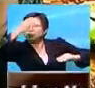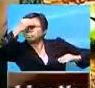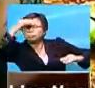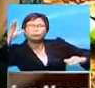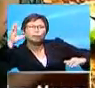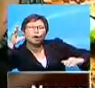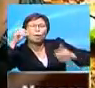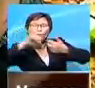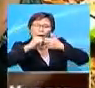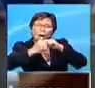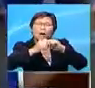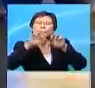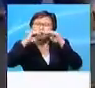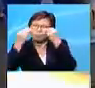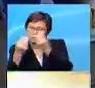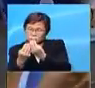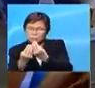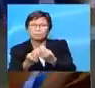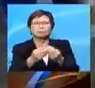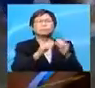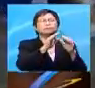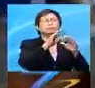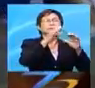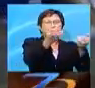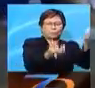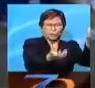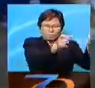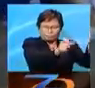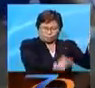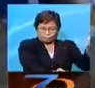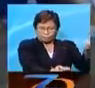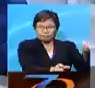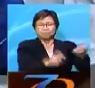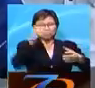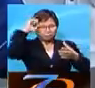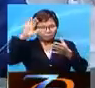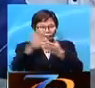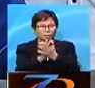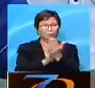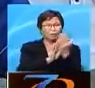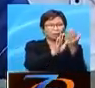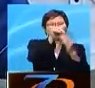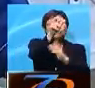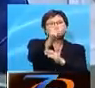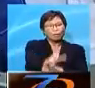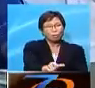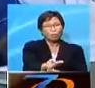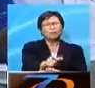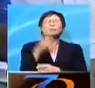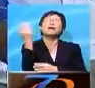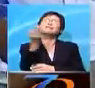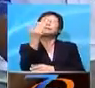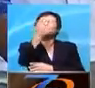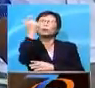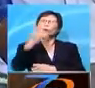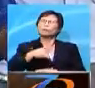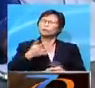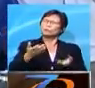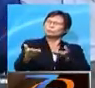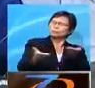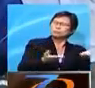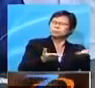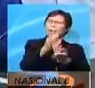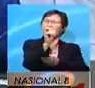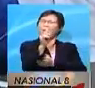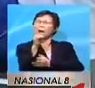dihadapi masyarakat calon BN Budiman tampak yakin berhadap dengan pengundi yang bukan asing baginya kerana telah sedia berkhidmat